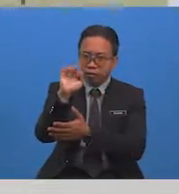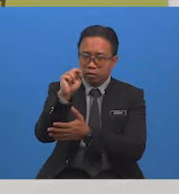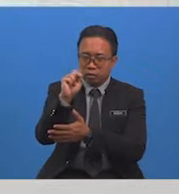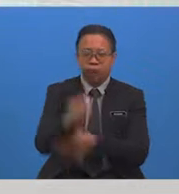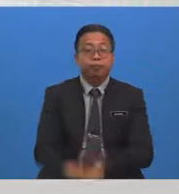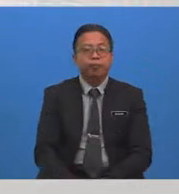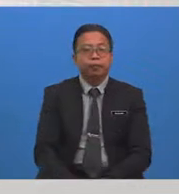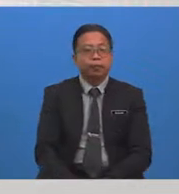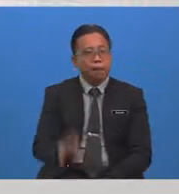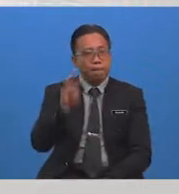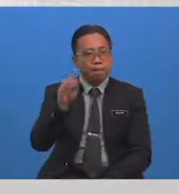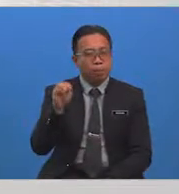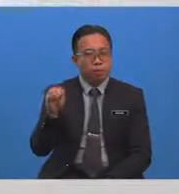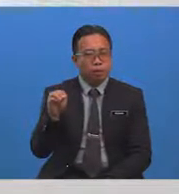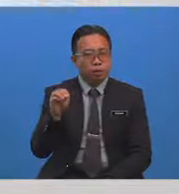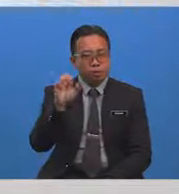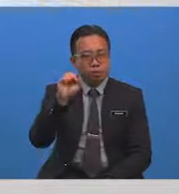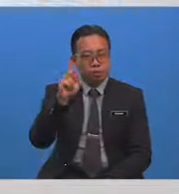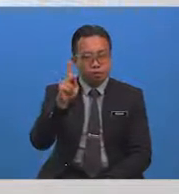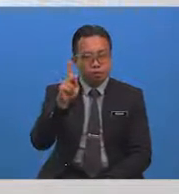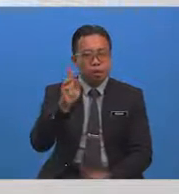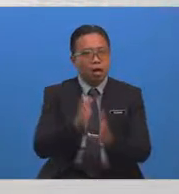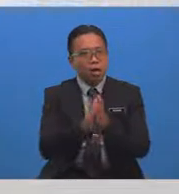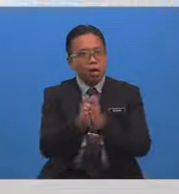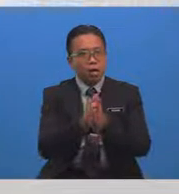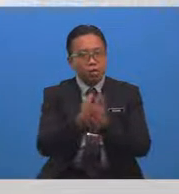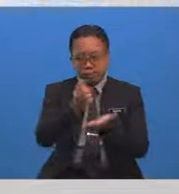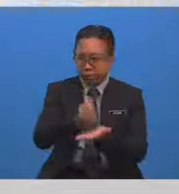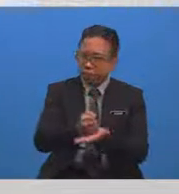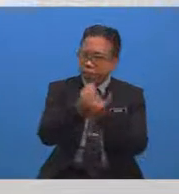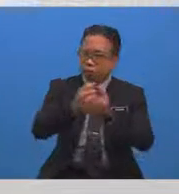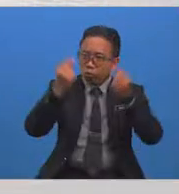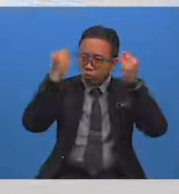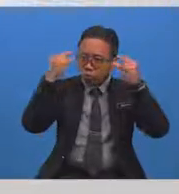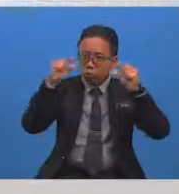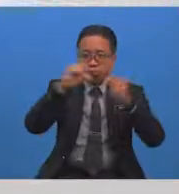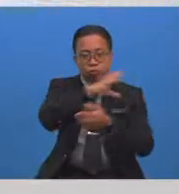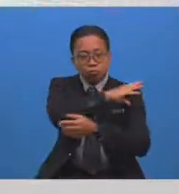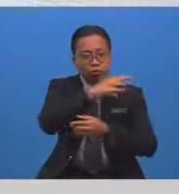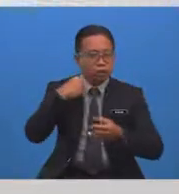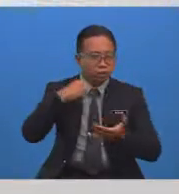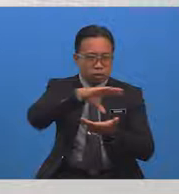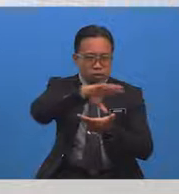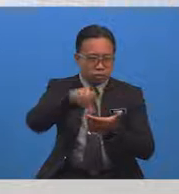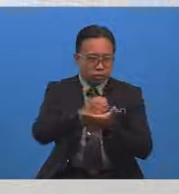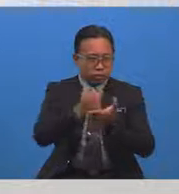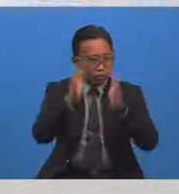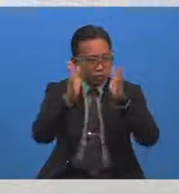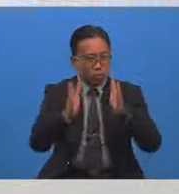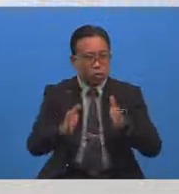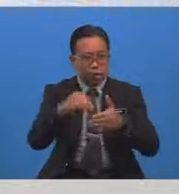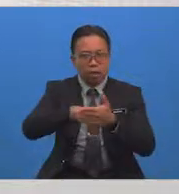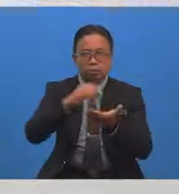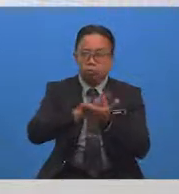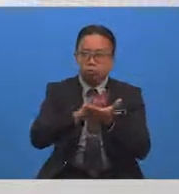murid sekolah kebangsaan free dan Irfani rajin membantu guru dan warga sekolah seperti menolong mengangkat